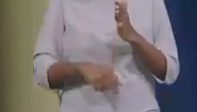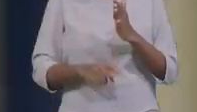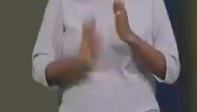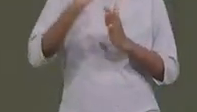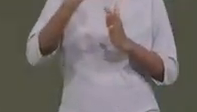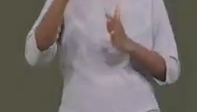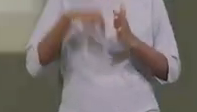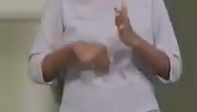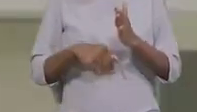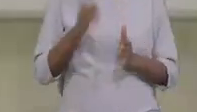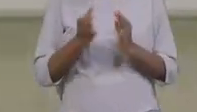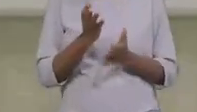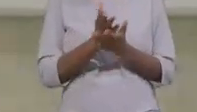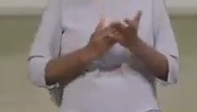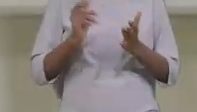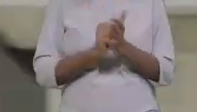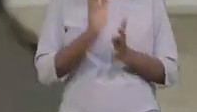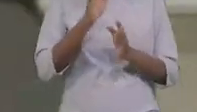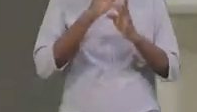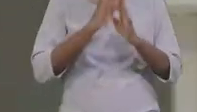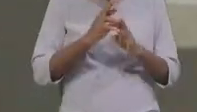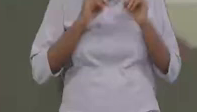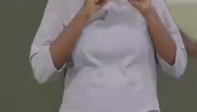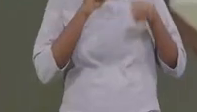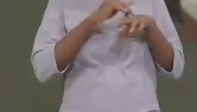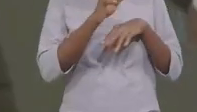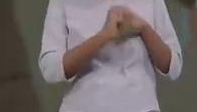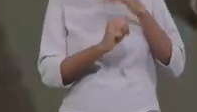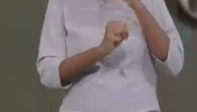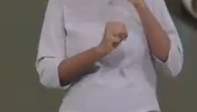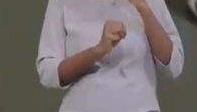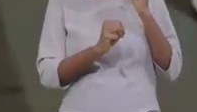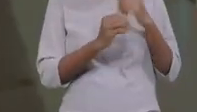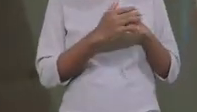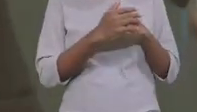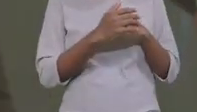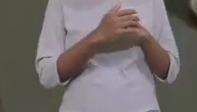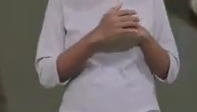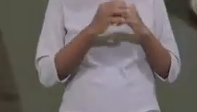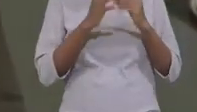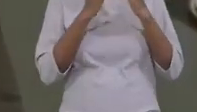fluctue. Quelqu'un qui respecte, les regarde. Et inutilement,